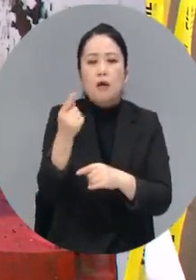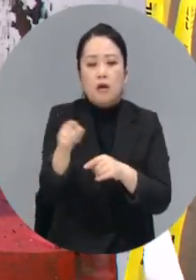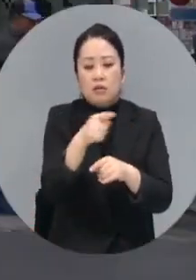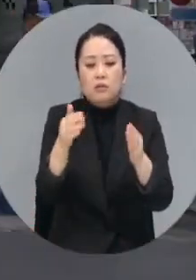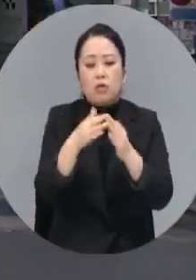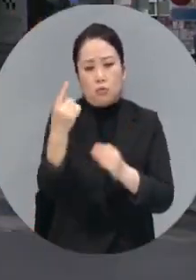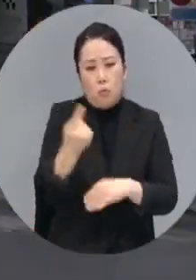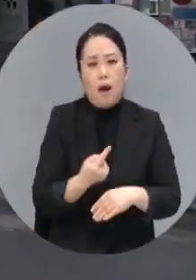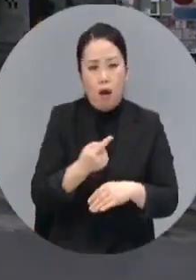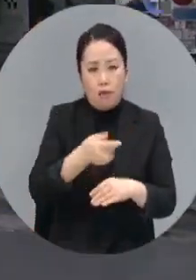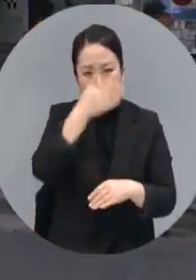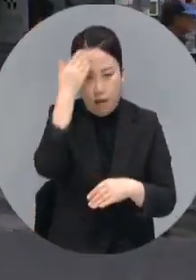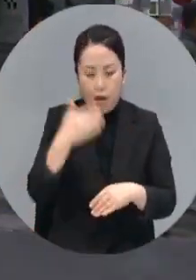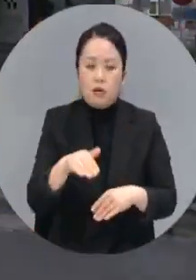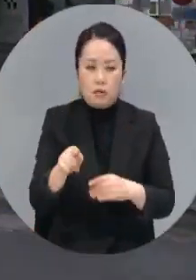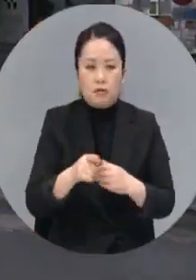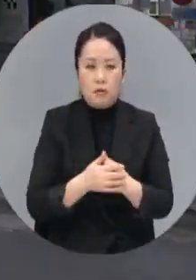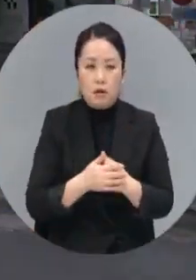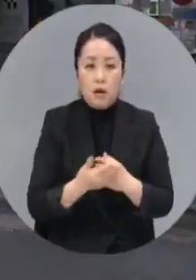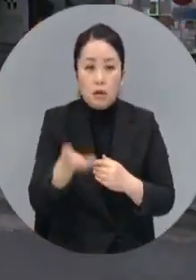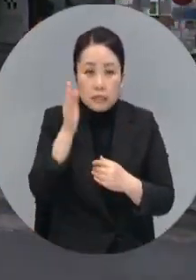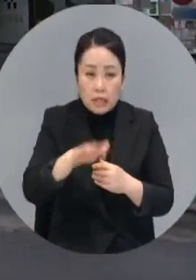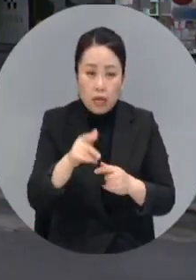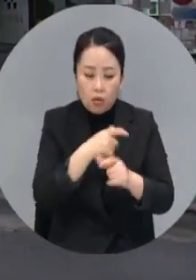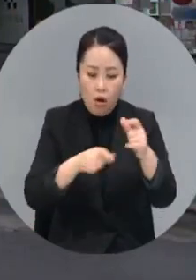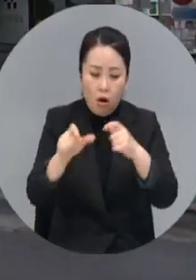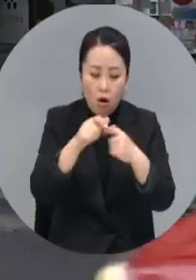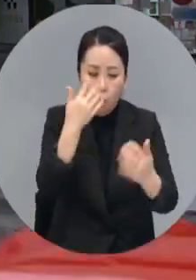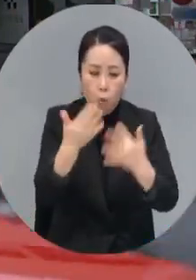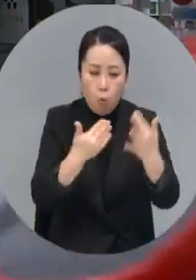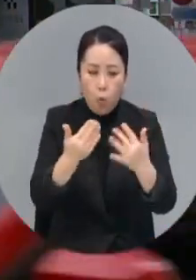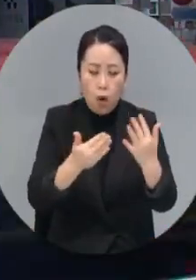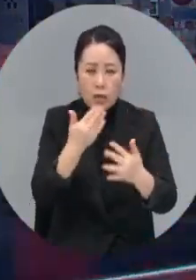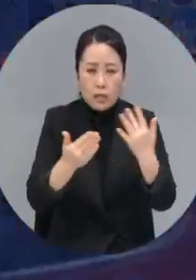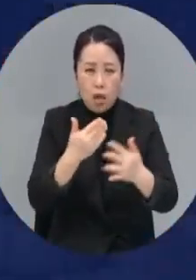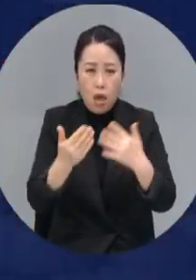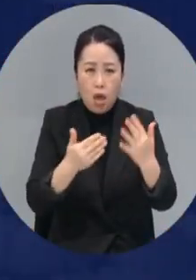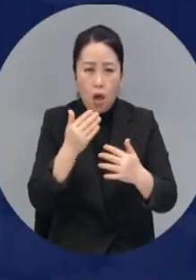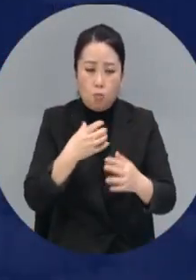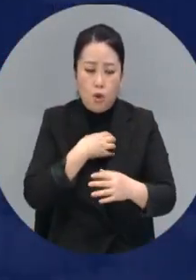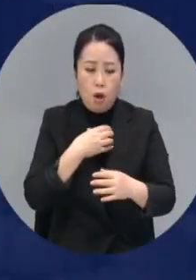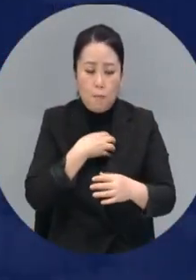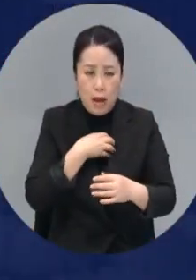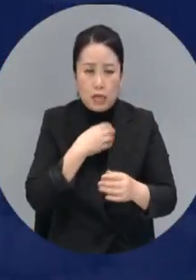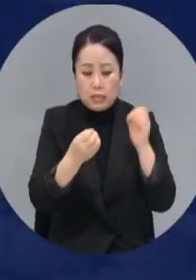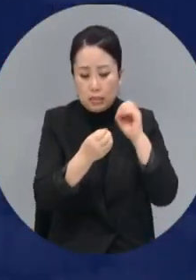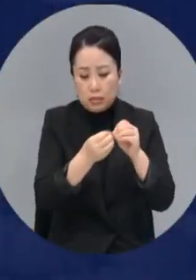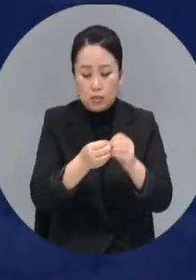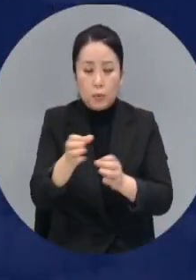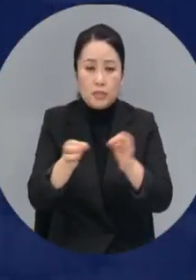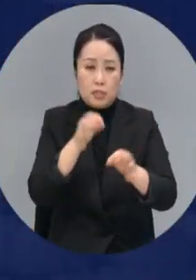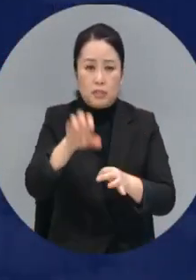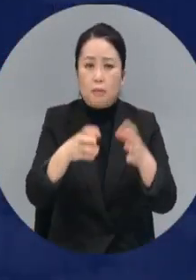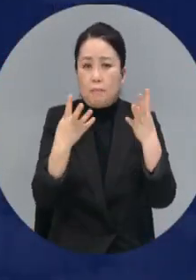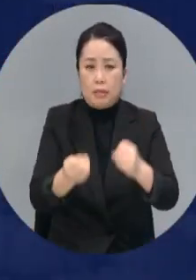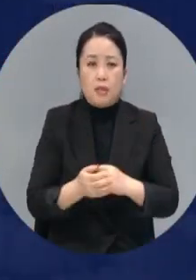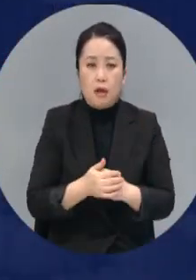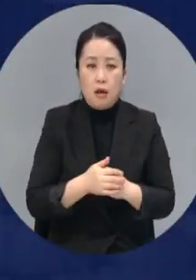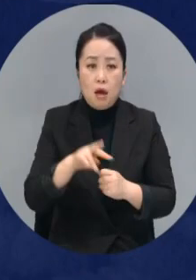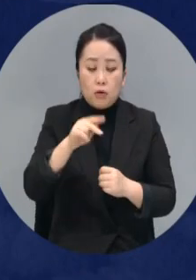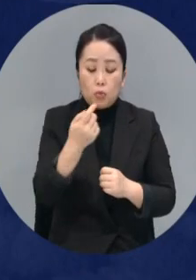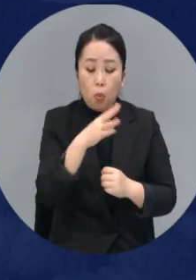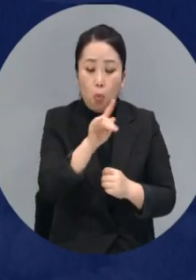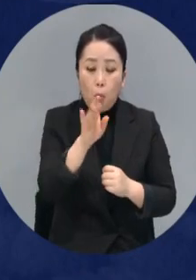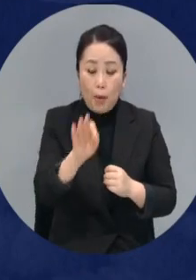진화를 했지. 이보다 더 화재에 취약한 전통시장은 수두룩합니다. 소방설비 기준이 미달되거나